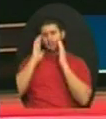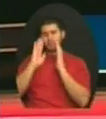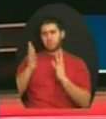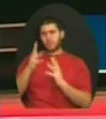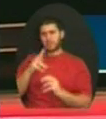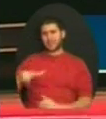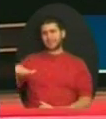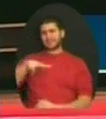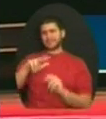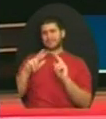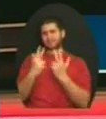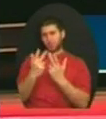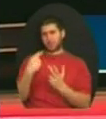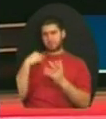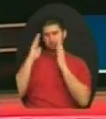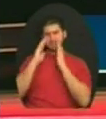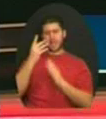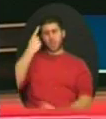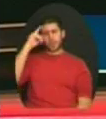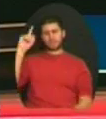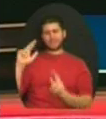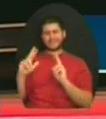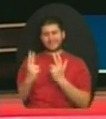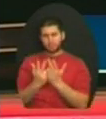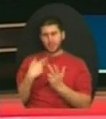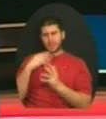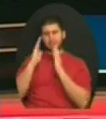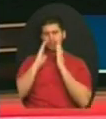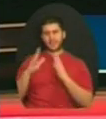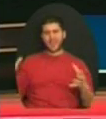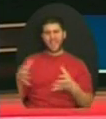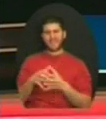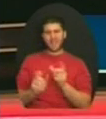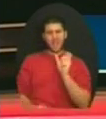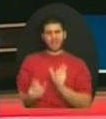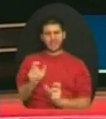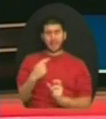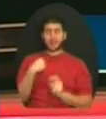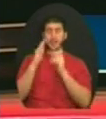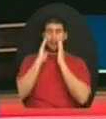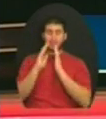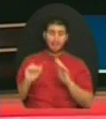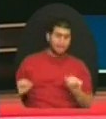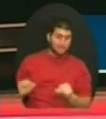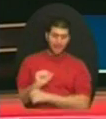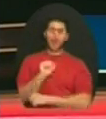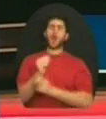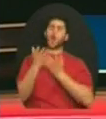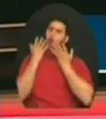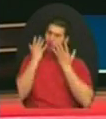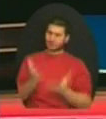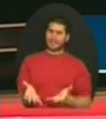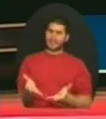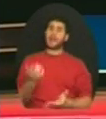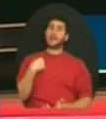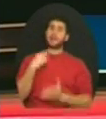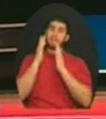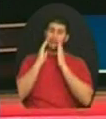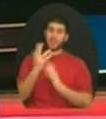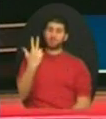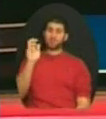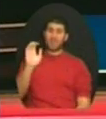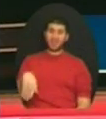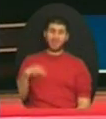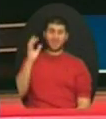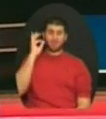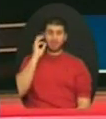בציבור. אני מאמינה ביוזמות ציבוריות, אני מאמינה בחברה האזרחית, אני מאמינה שמחאות עוזרות, אני מאמינה שאם 30 אלף איש לא